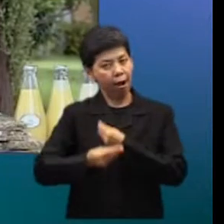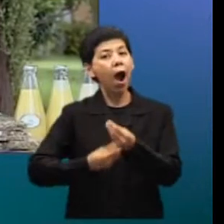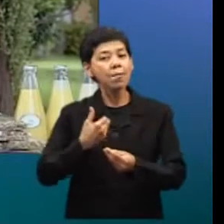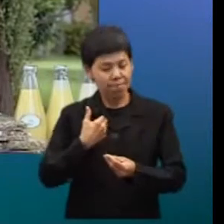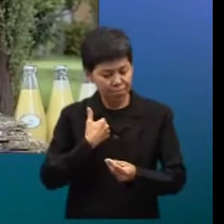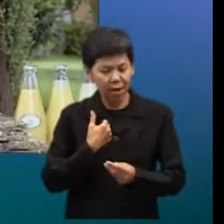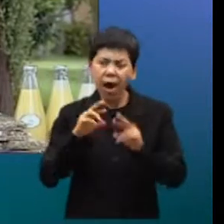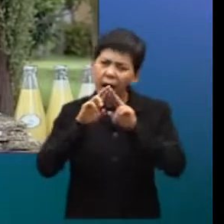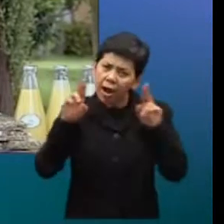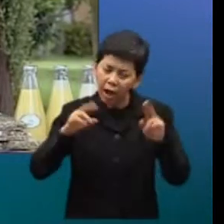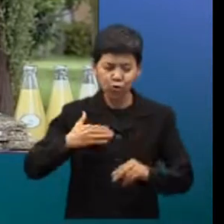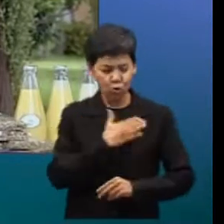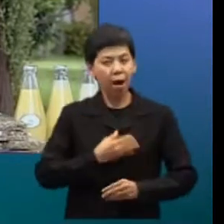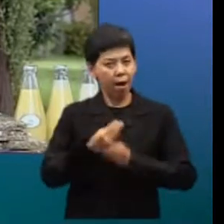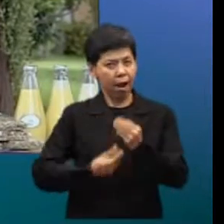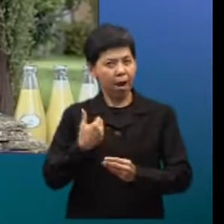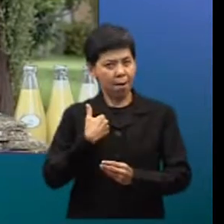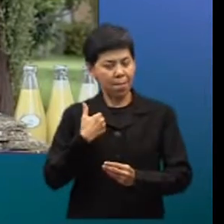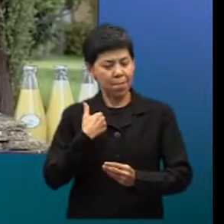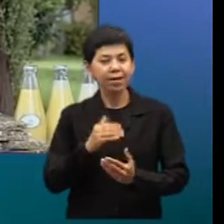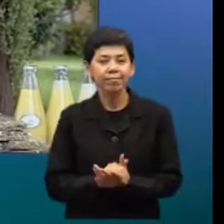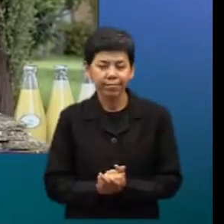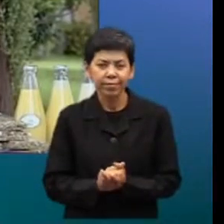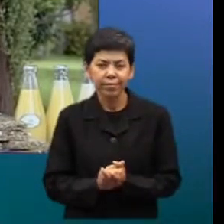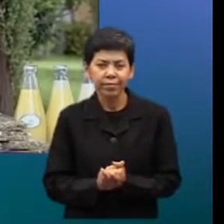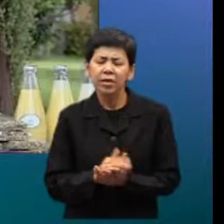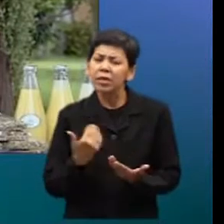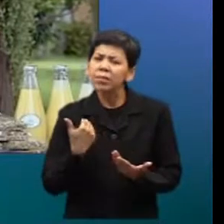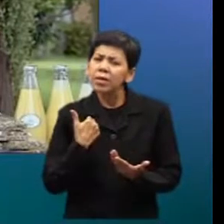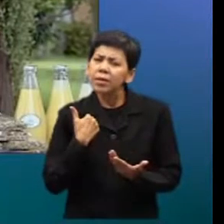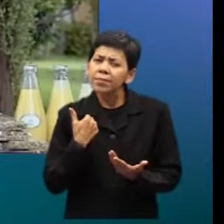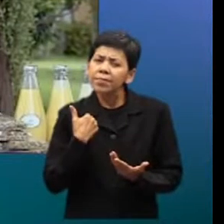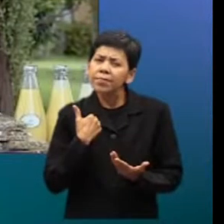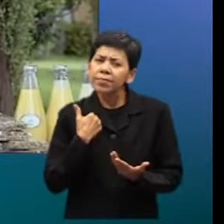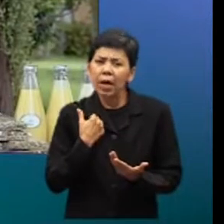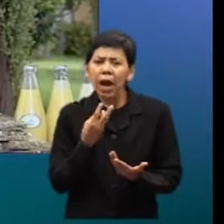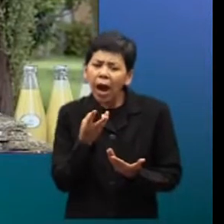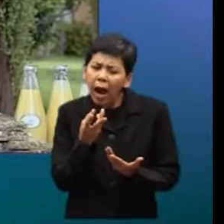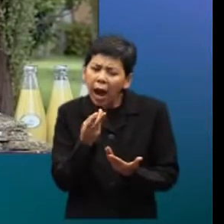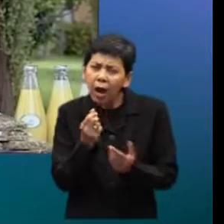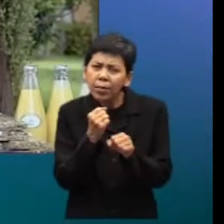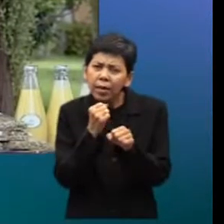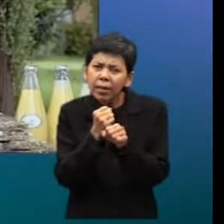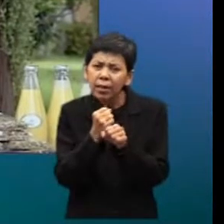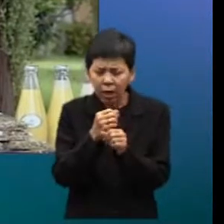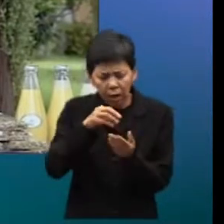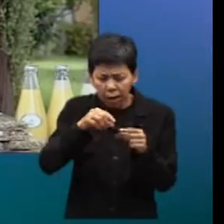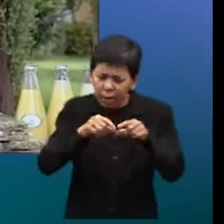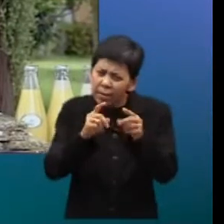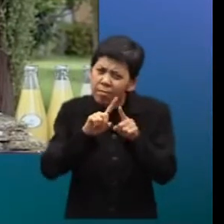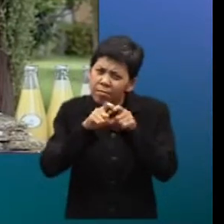ราวางขายอยู่ตามร้านสุขภาพทั่วไปหรือเลมอนฟาร์มนะคะแล้วก็จะมีข้าวเม่าหมี่นะ